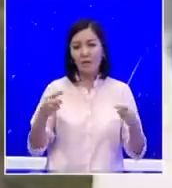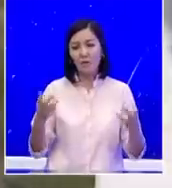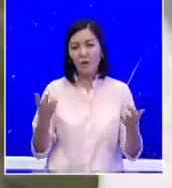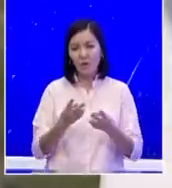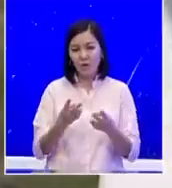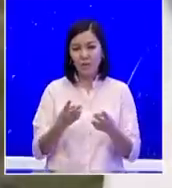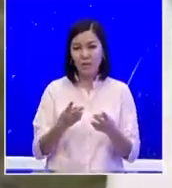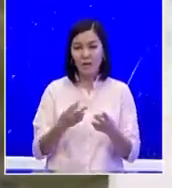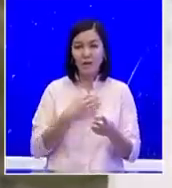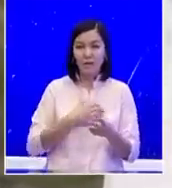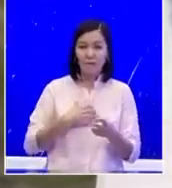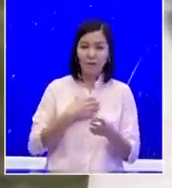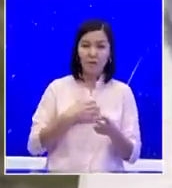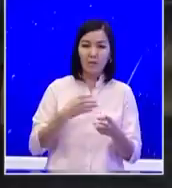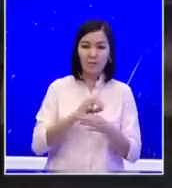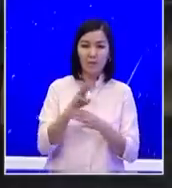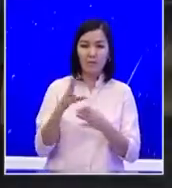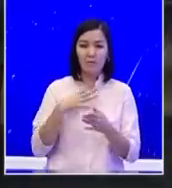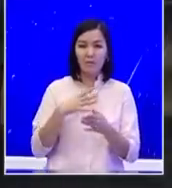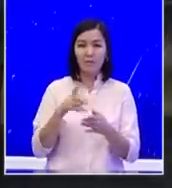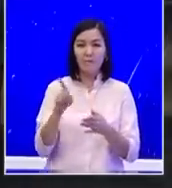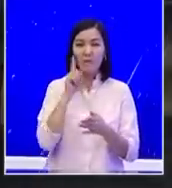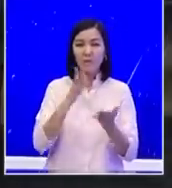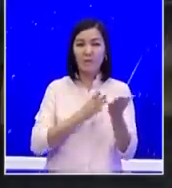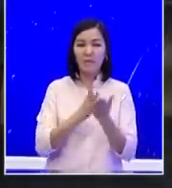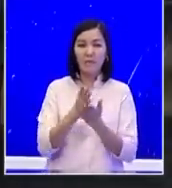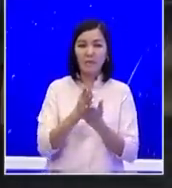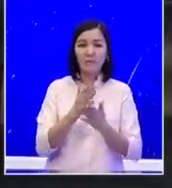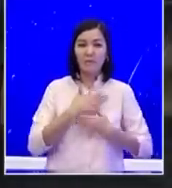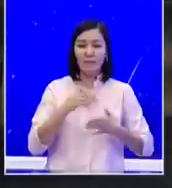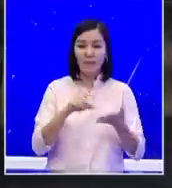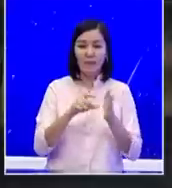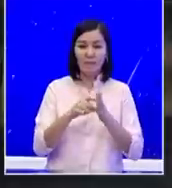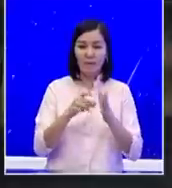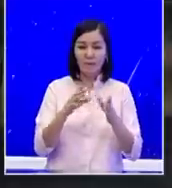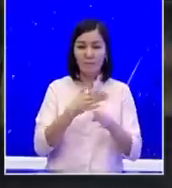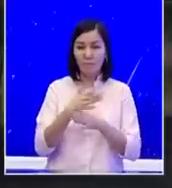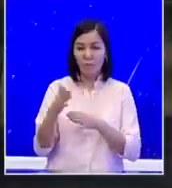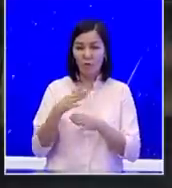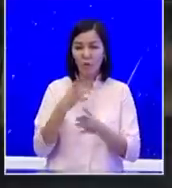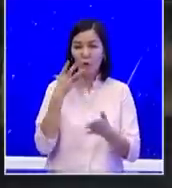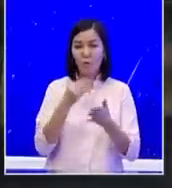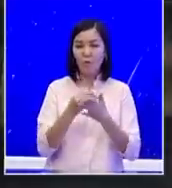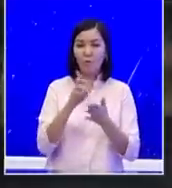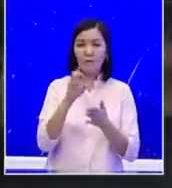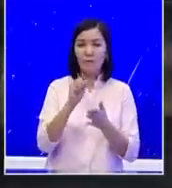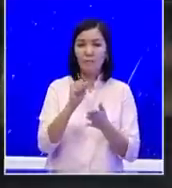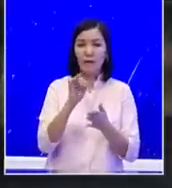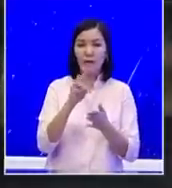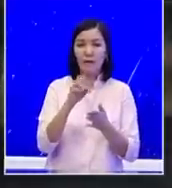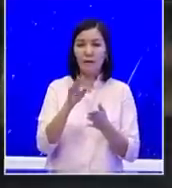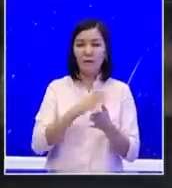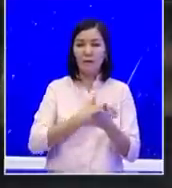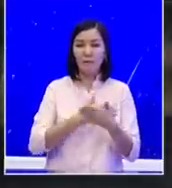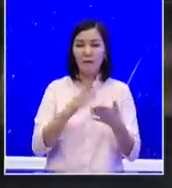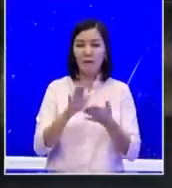сияқты заттармен қамтамасыз етіп отырмыз. Жастар саясатының ішінен бізге кабинет бөліп, өзіміздің жаңағы Баракат атты